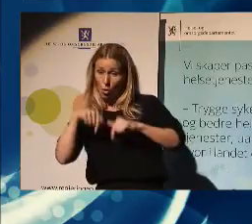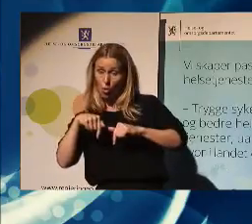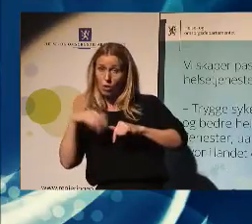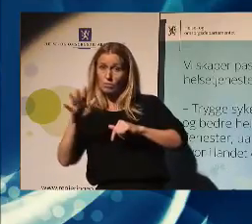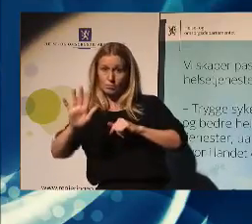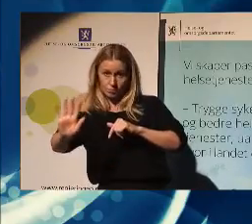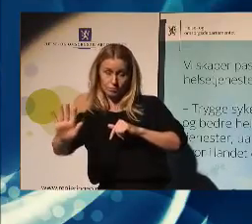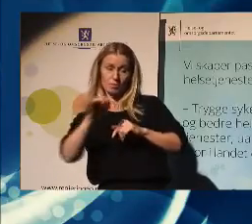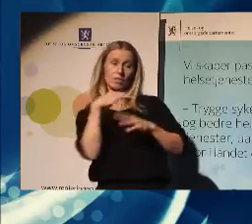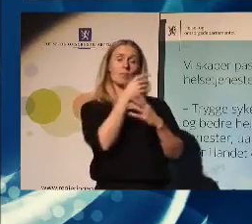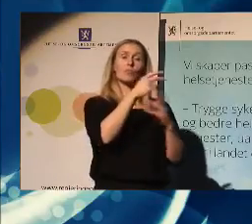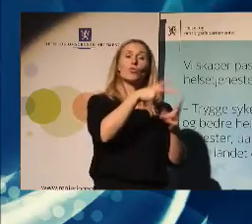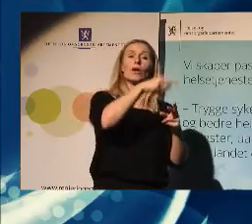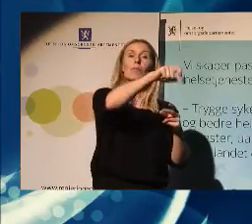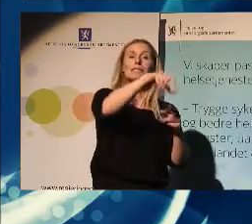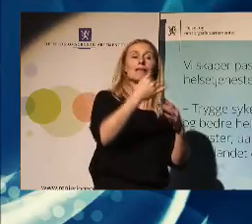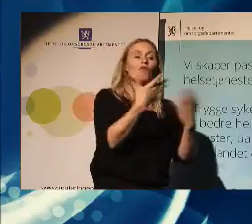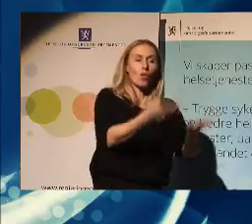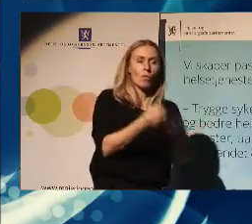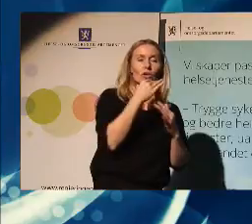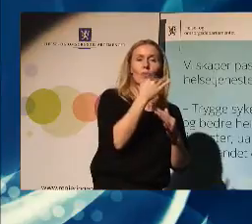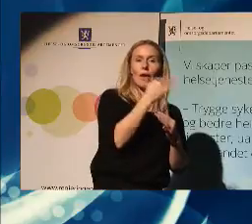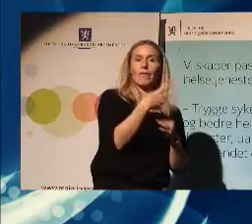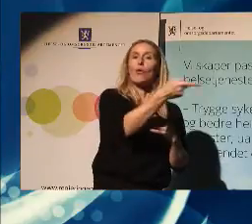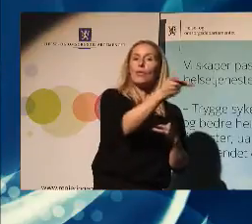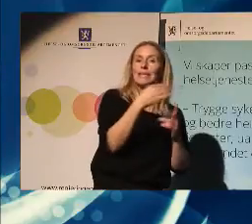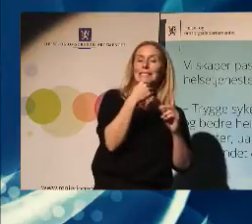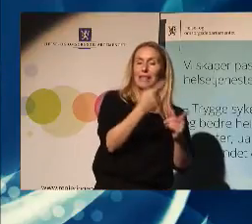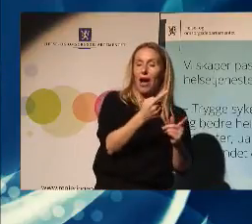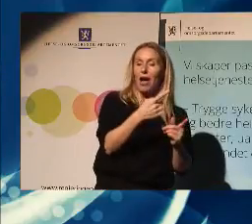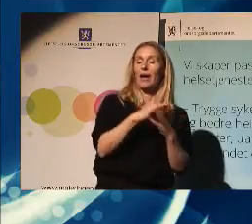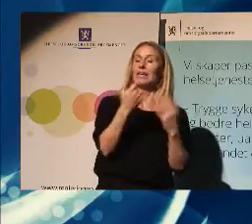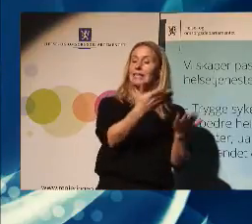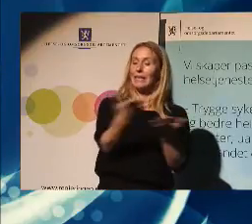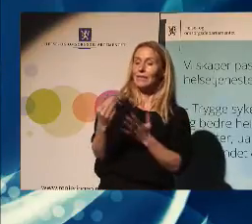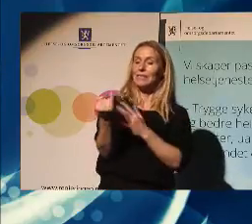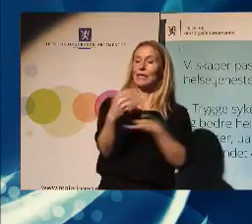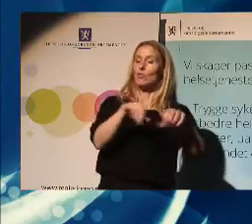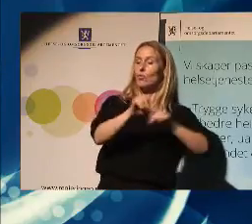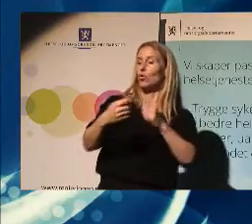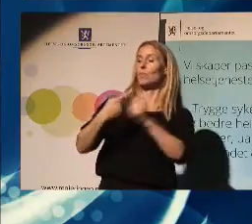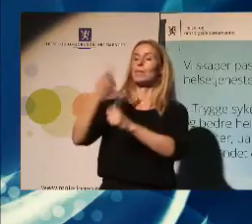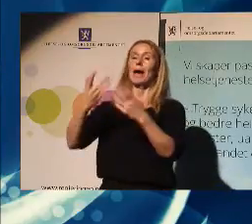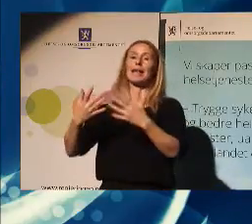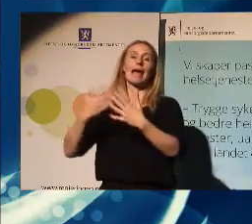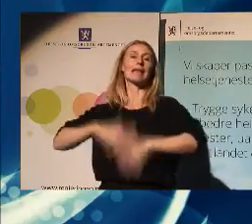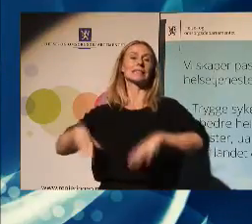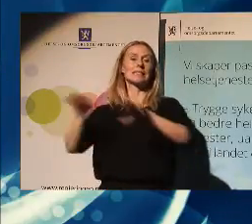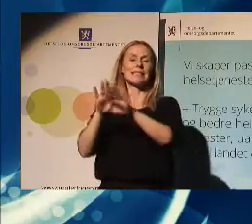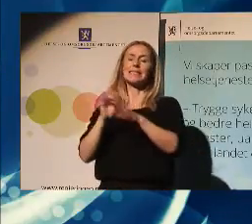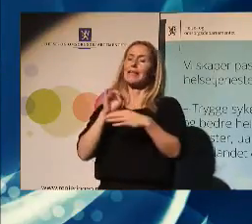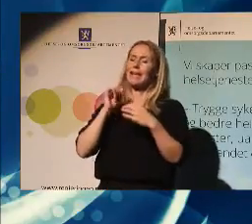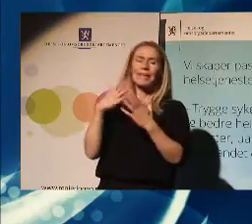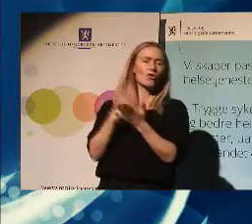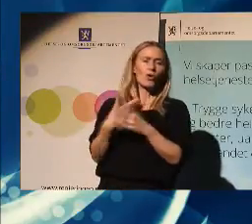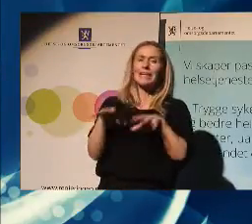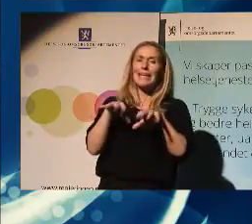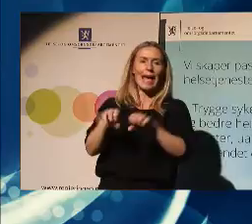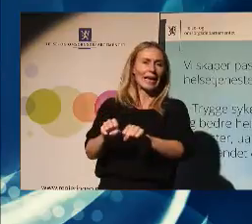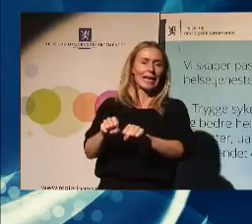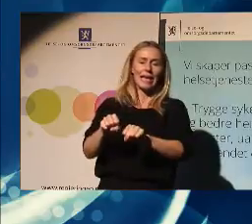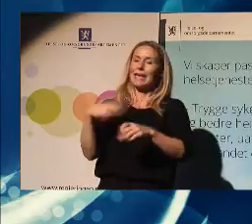hva de mener. Og da sa de følgende til det arbeidet. De sa at tjenesten I kommunen og I primærhelsetjenesten for lite tilgjengelig, for lite helhetlig og